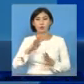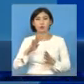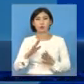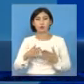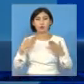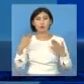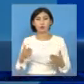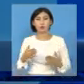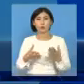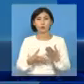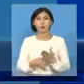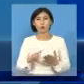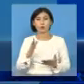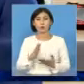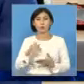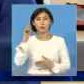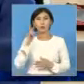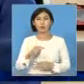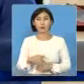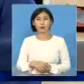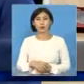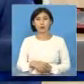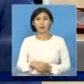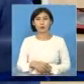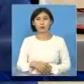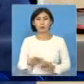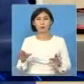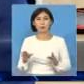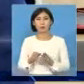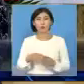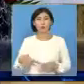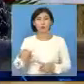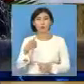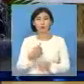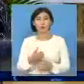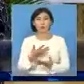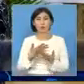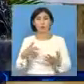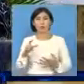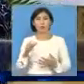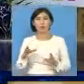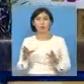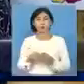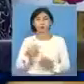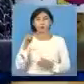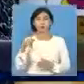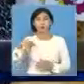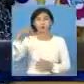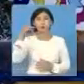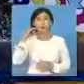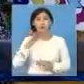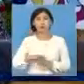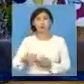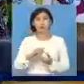үлкен үлесі деп түсінеміз. Басқосуда облыс әкімі бірнеше этномәдени бірлестік мүшесін Қазақстан